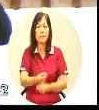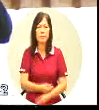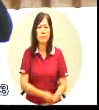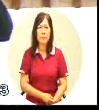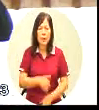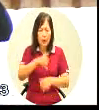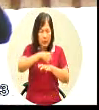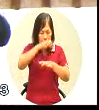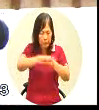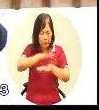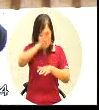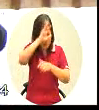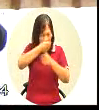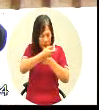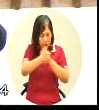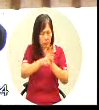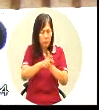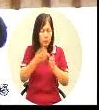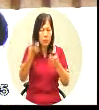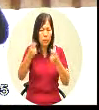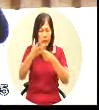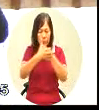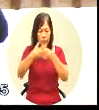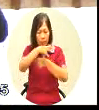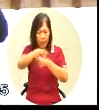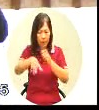登革热巡查是环保局的业务嘛，